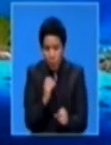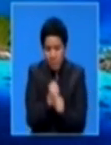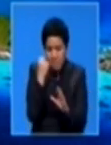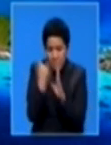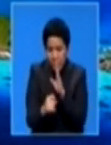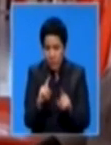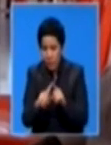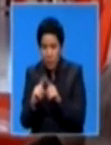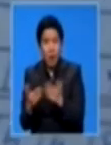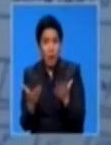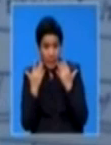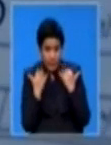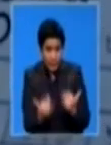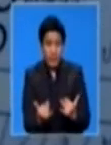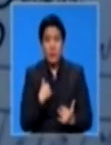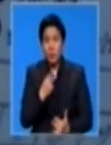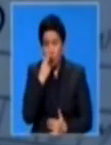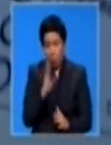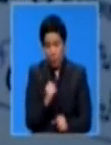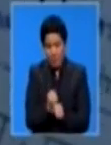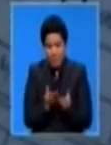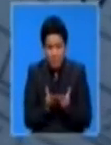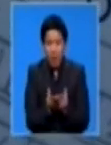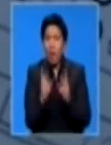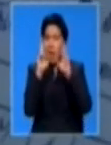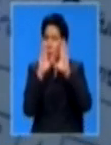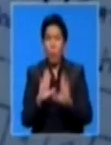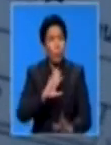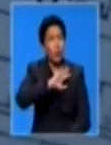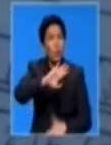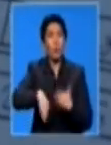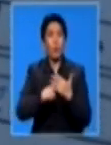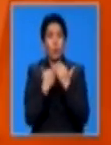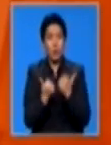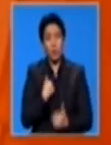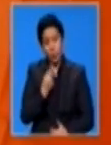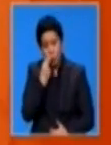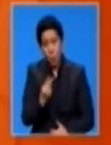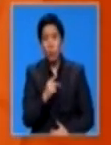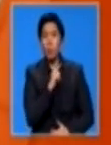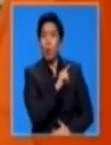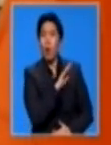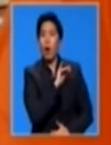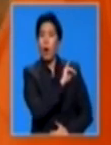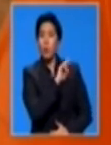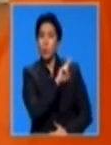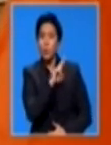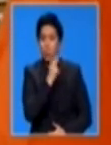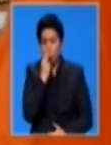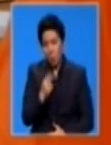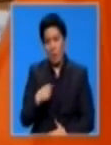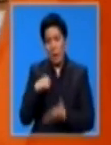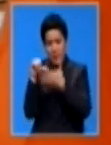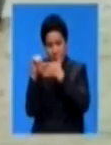ะครับการตรวจสอบการทำประมงทั้งหมดทั้งระบบนะครับแล้วก็ดูที่ว่าเขาต้องการให้เราแก้ไขอะไร